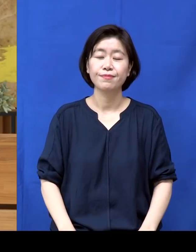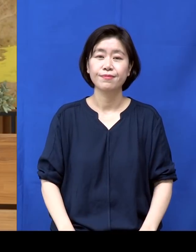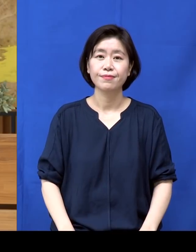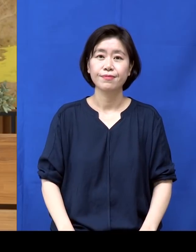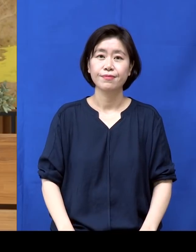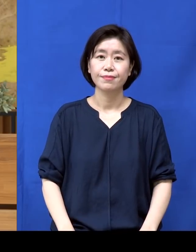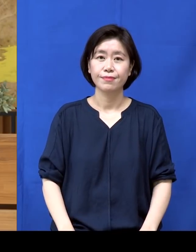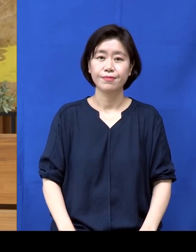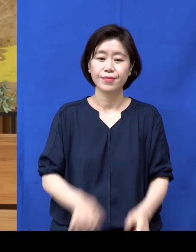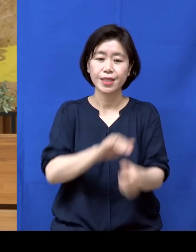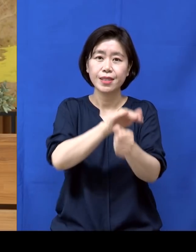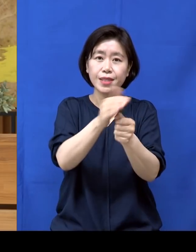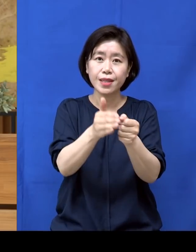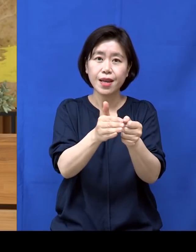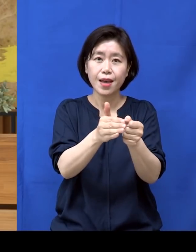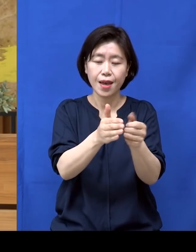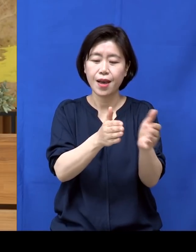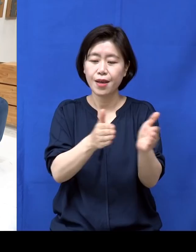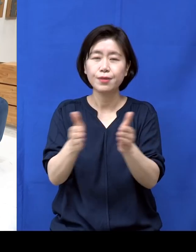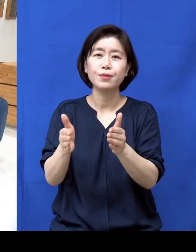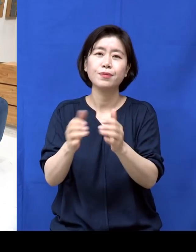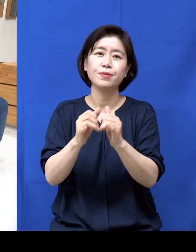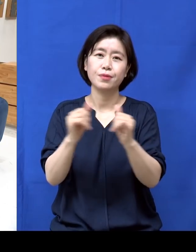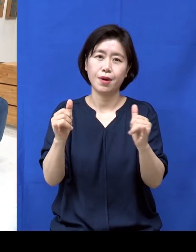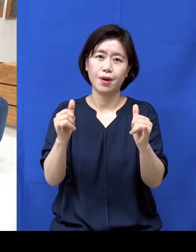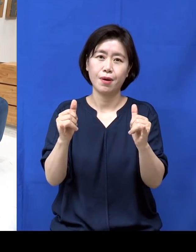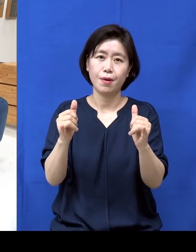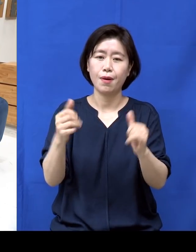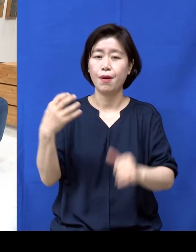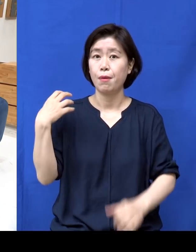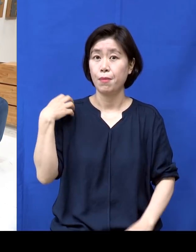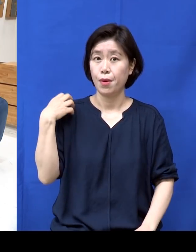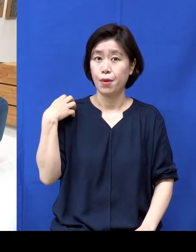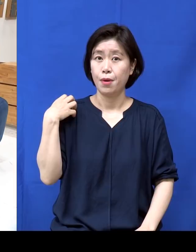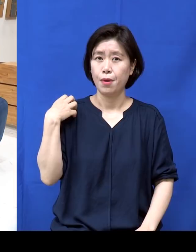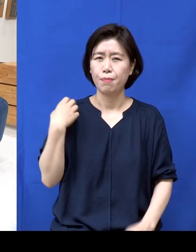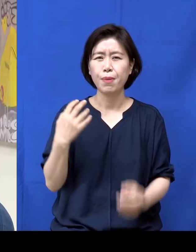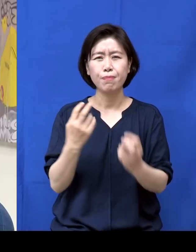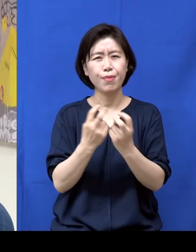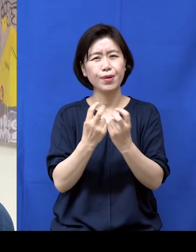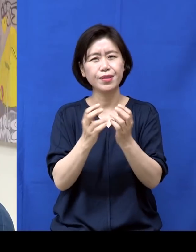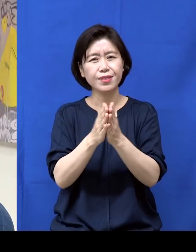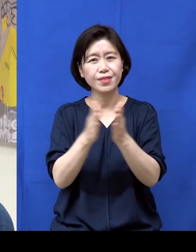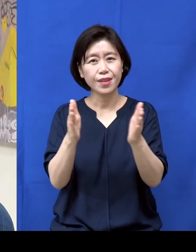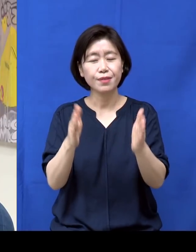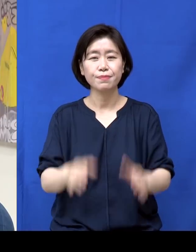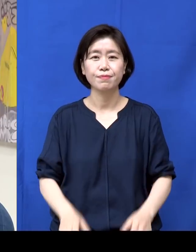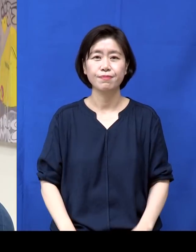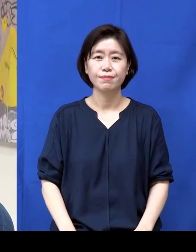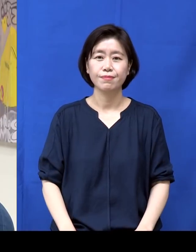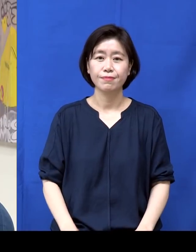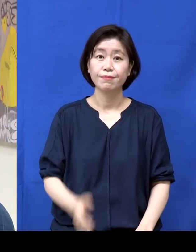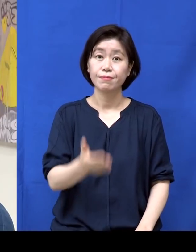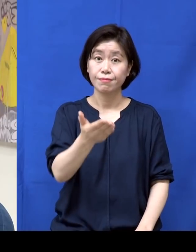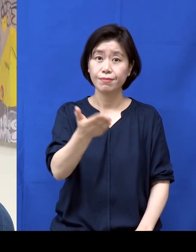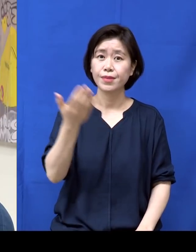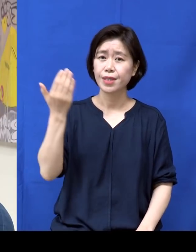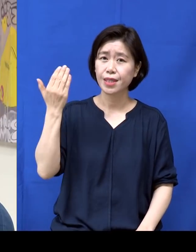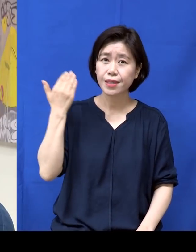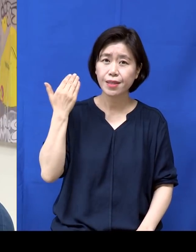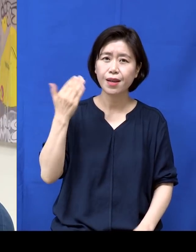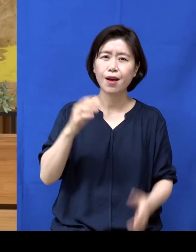이런 일을 하시게 되셨는지 차근차근 이야기를 풀어볼게요. 아까 우리 지은자매가 소개한 것처럼 우리 전도사님이 굉장히 큰 아픔을 겪으셨다고